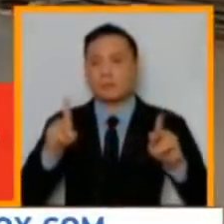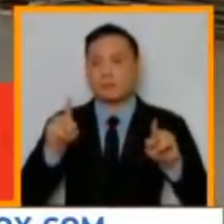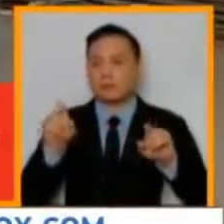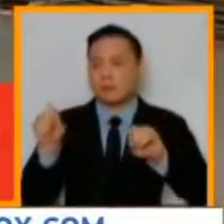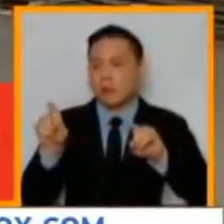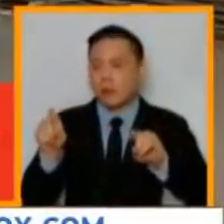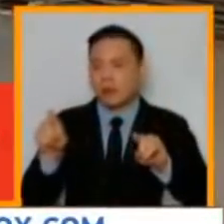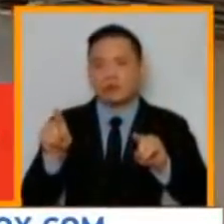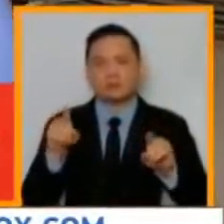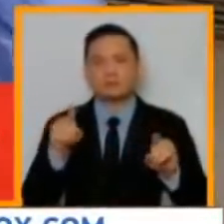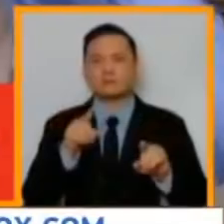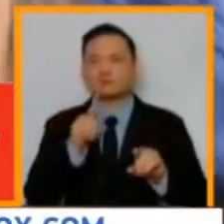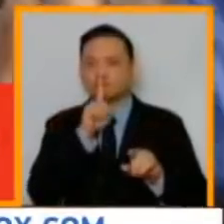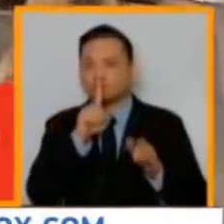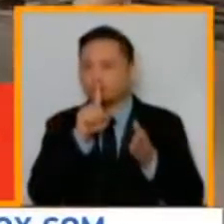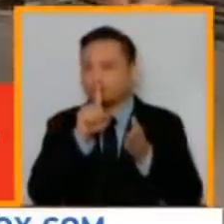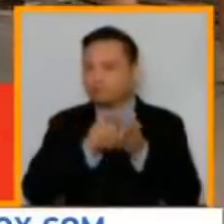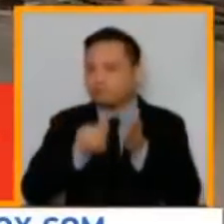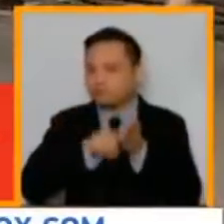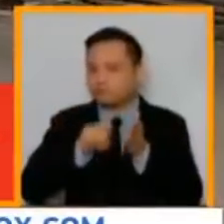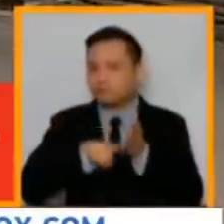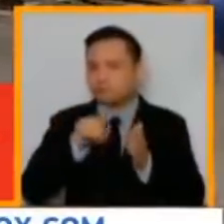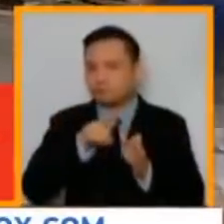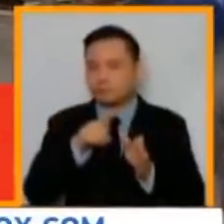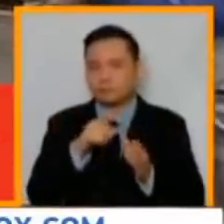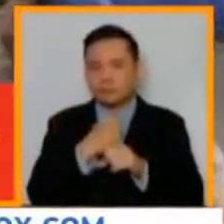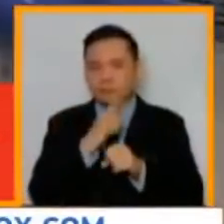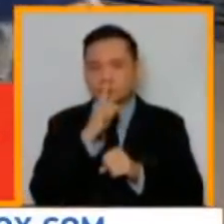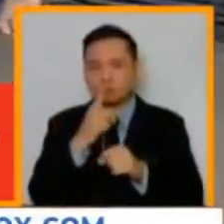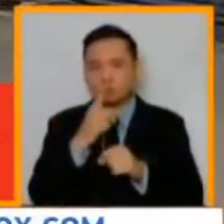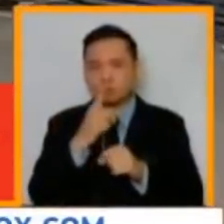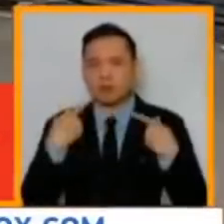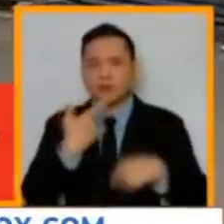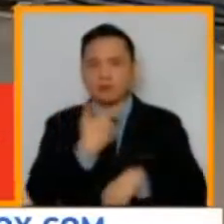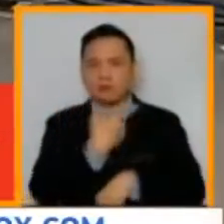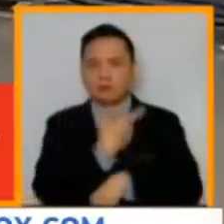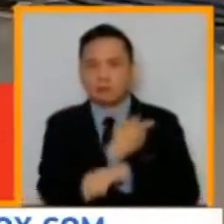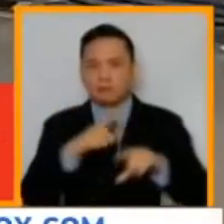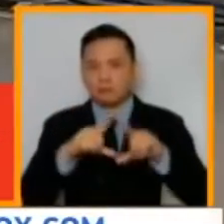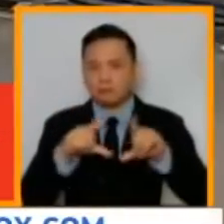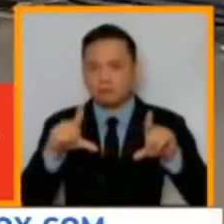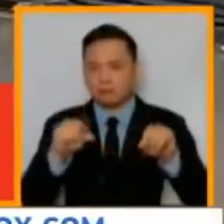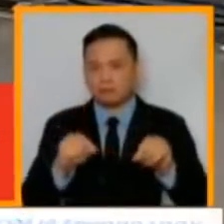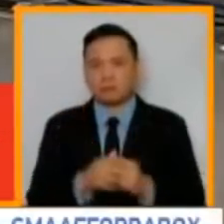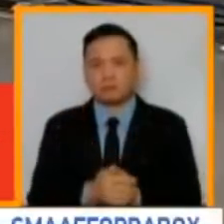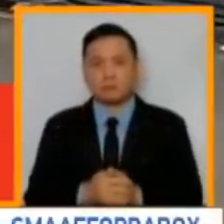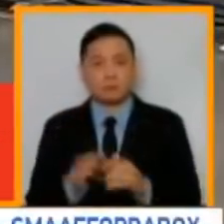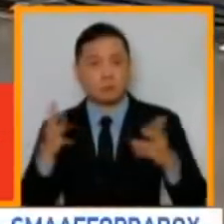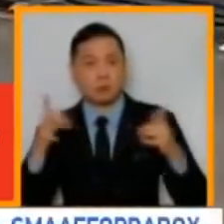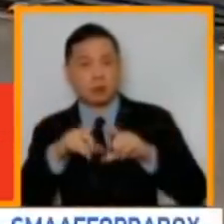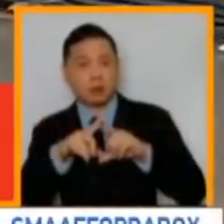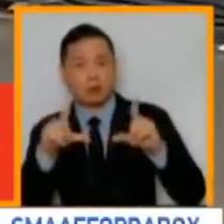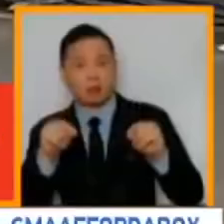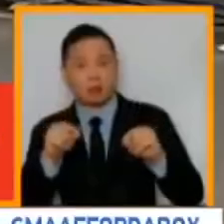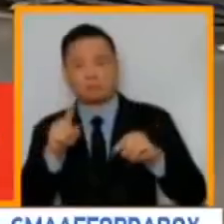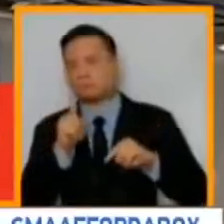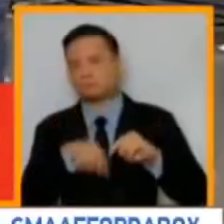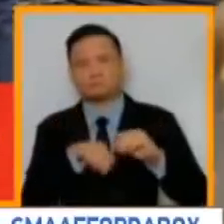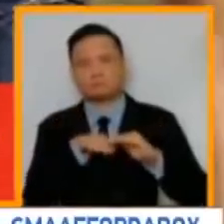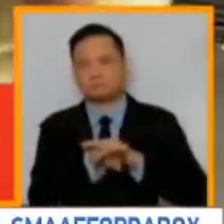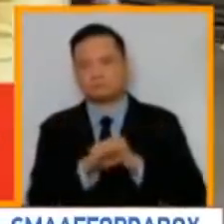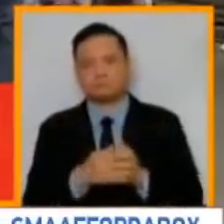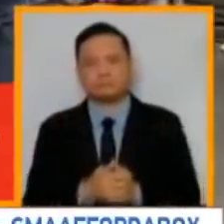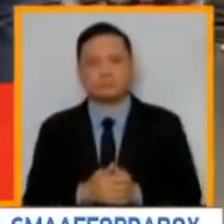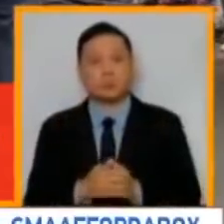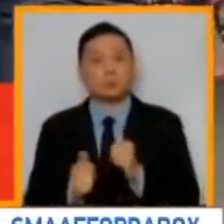pagbabantay natin kaninang umaga, wala pa namang hindi pinapapasok. At ayon doon sa mga nakausap namin, karamihan sa kanila pabor sa patakaran na ito